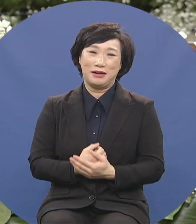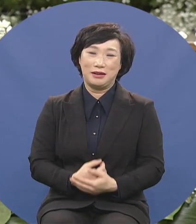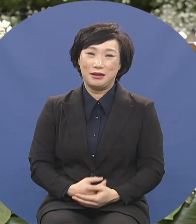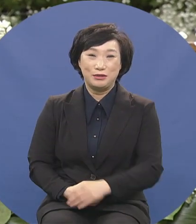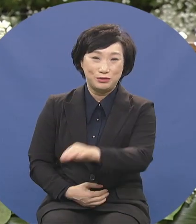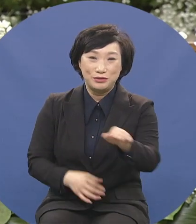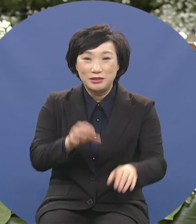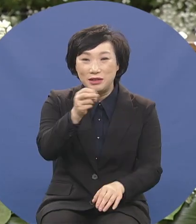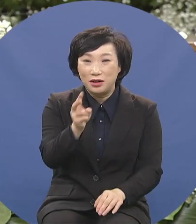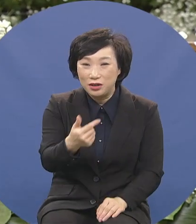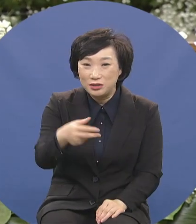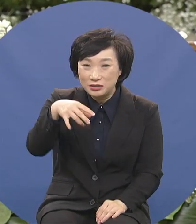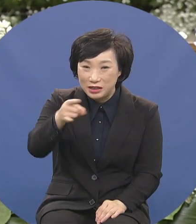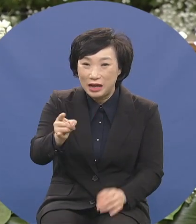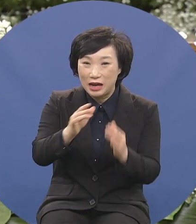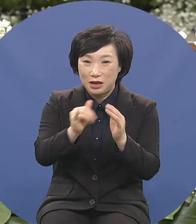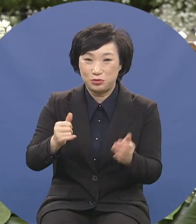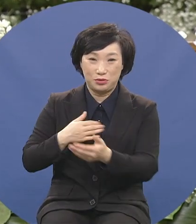연세가족이요,